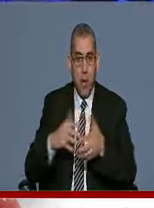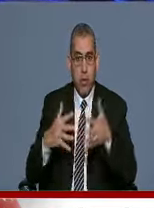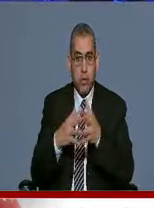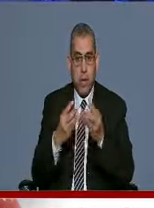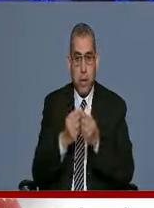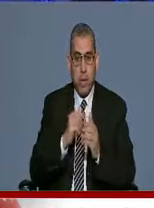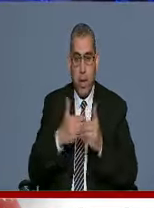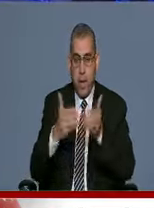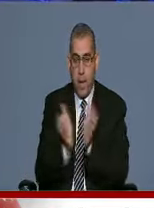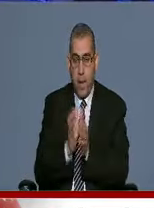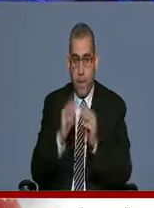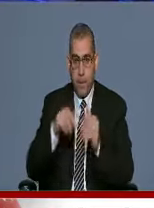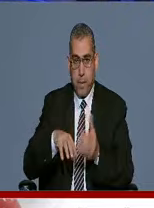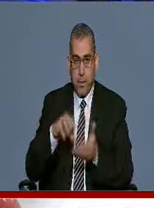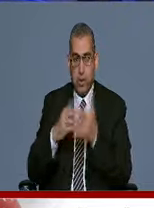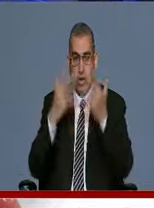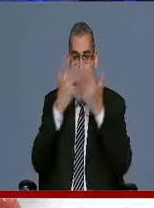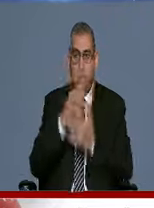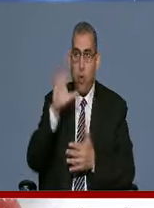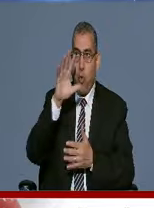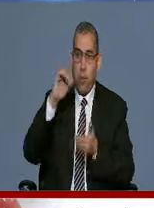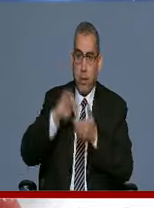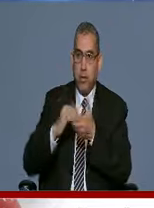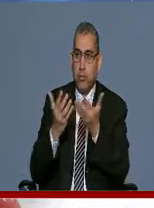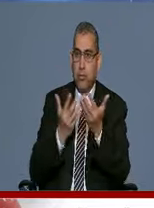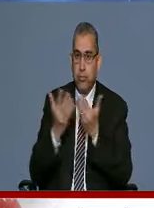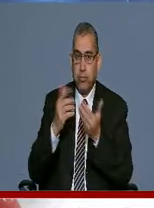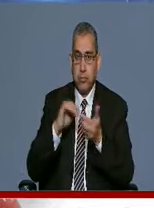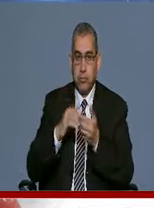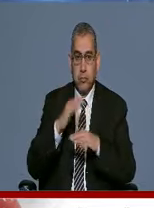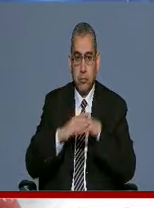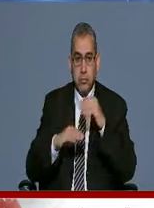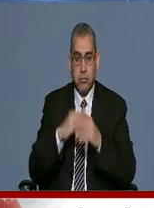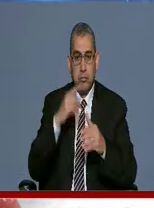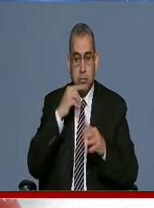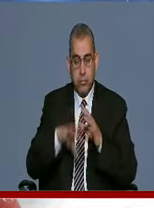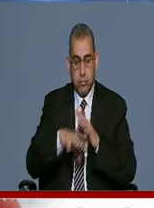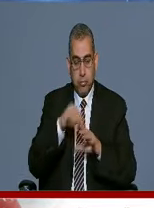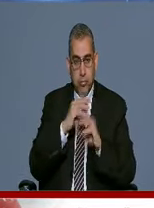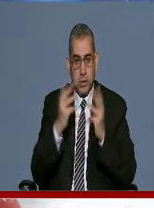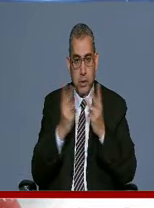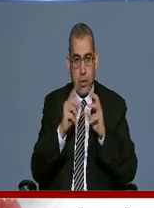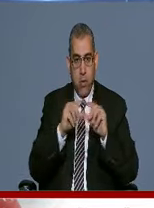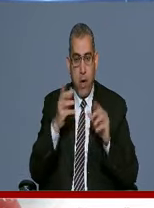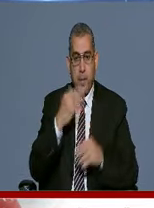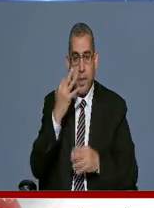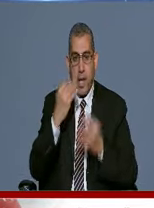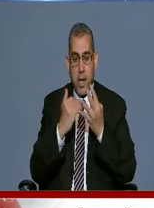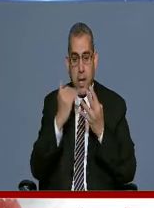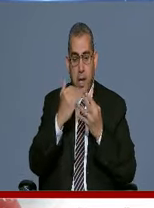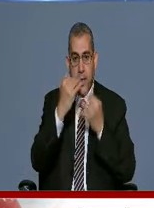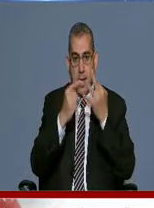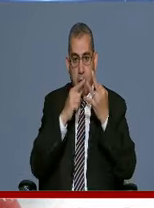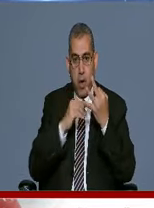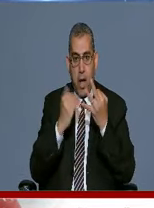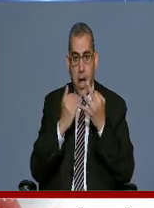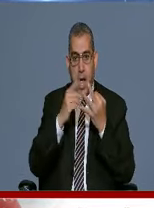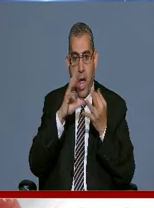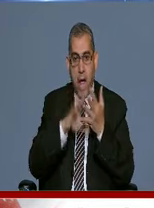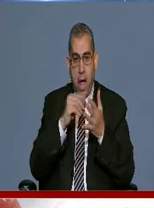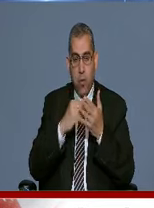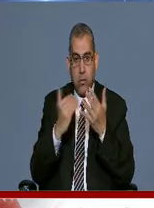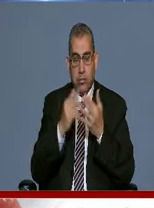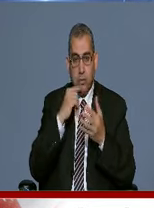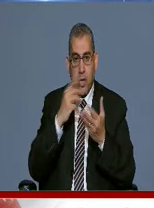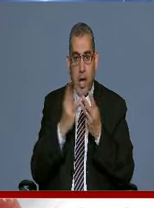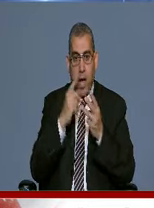العمل المصري وبعض الشركات الاجنبيه، وتم بناء المنصه مرورا بثلاث مستويات. المستوى الاول ان احنا فندم استخدمنا منصه تطوير